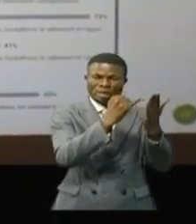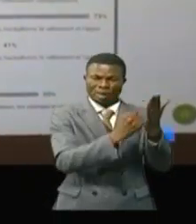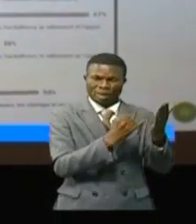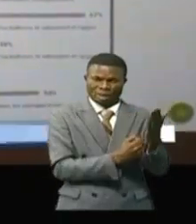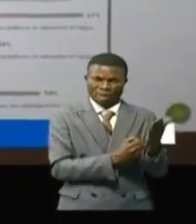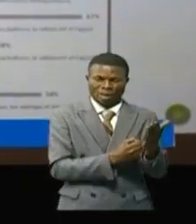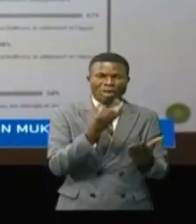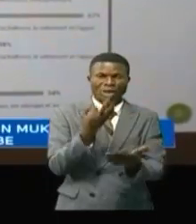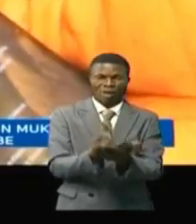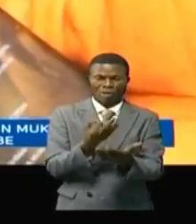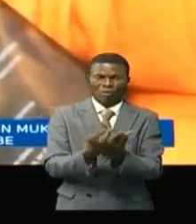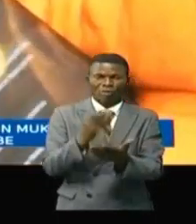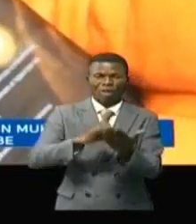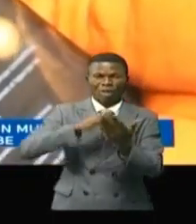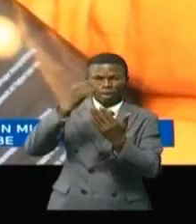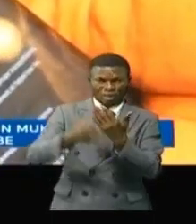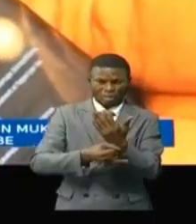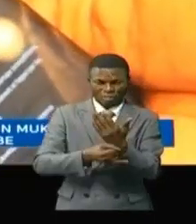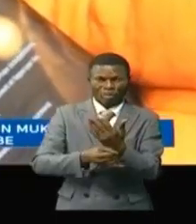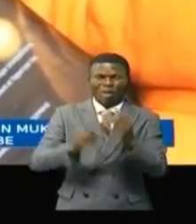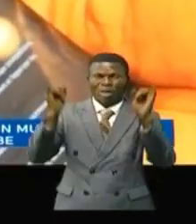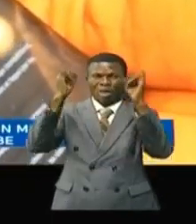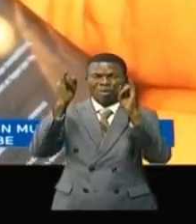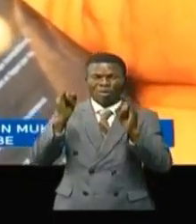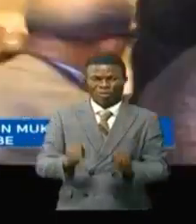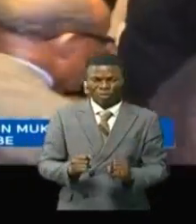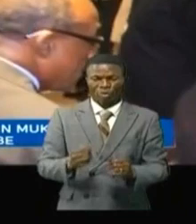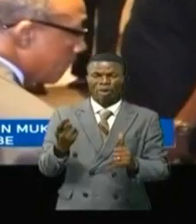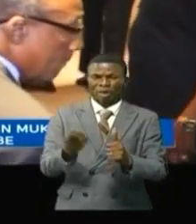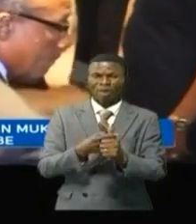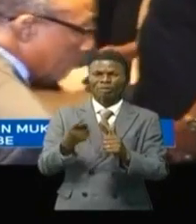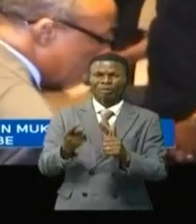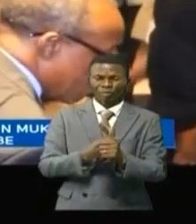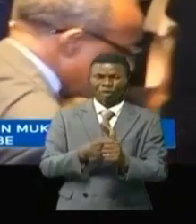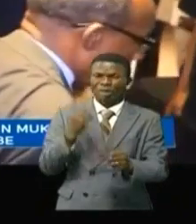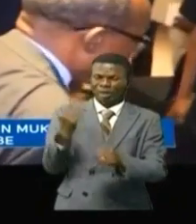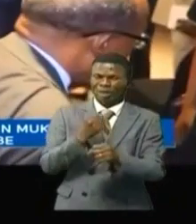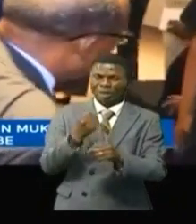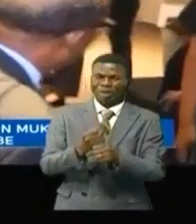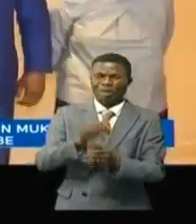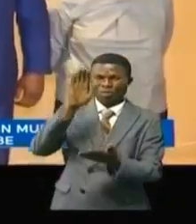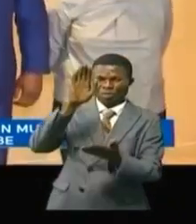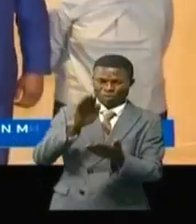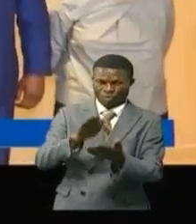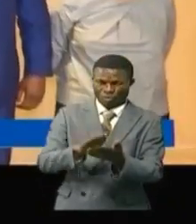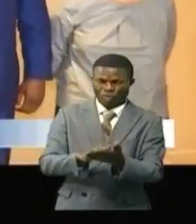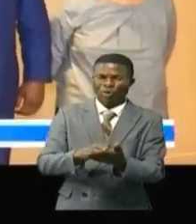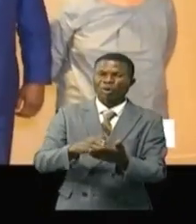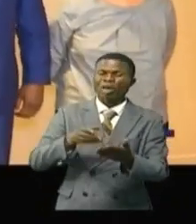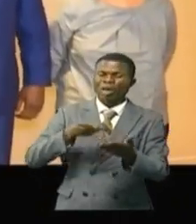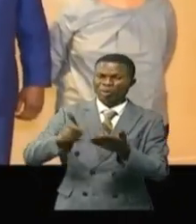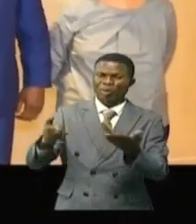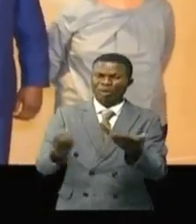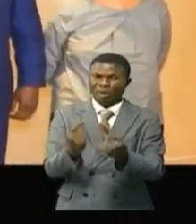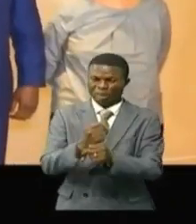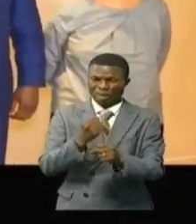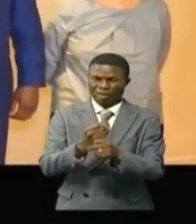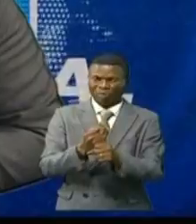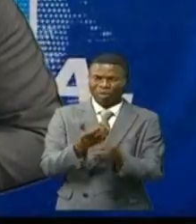et le financement des projets d'inclusion numérique et surtout œuvrer pour la réduction des coûts des services et des